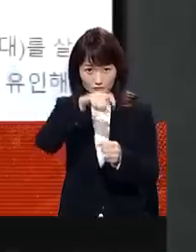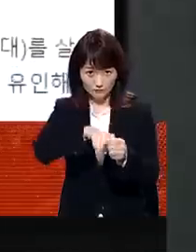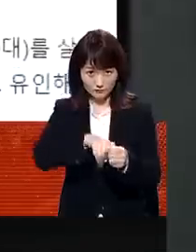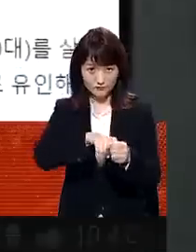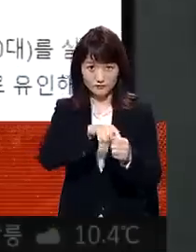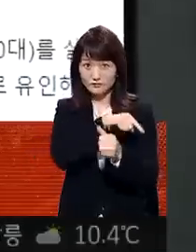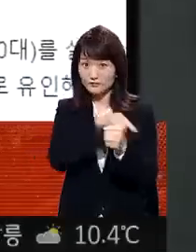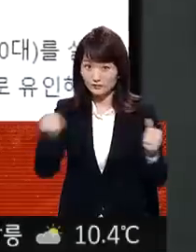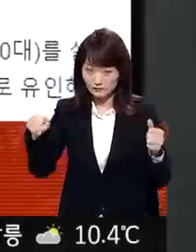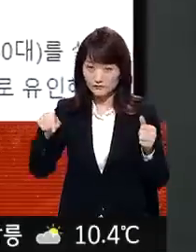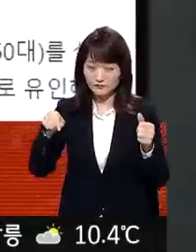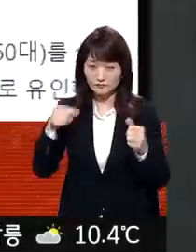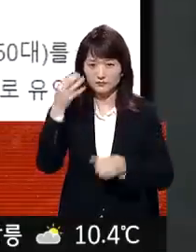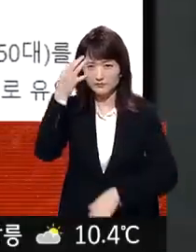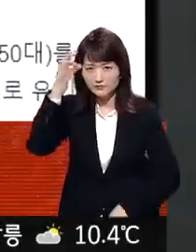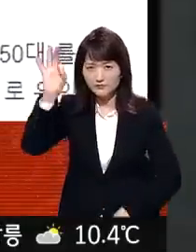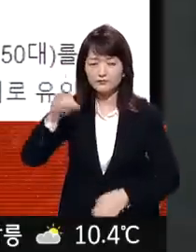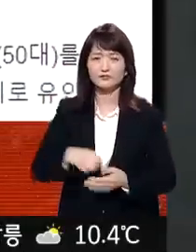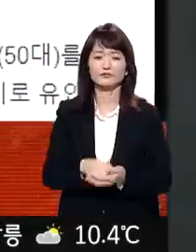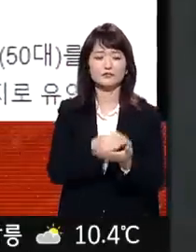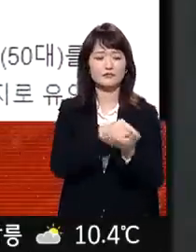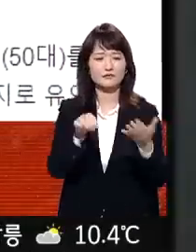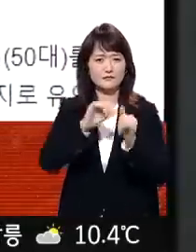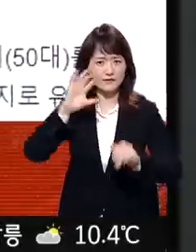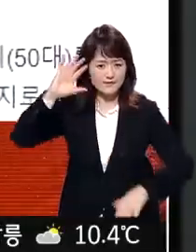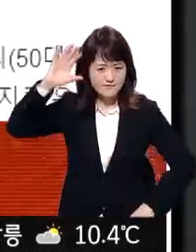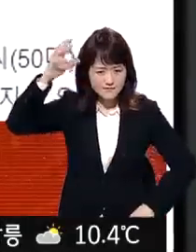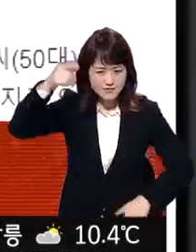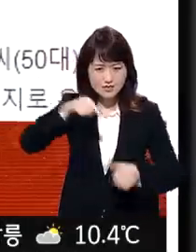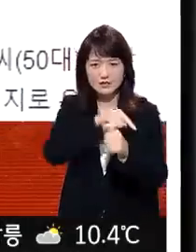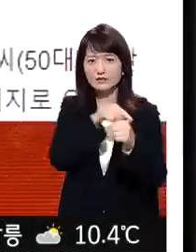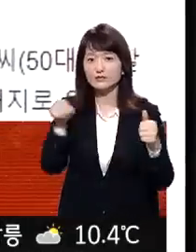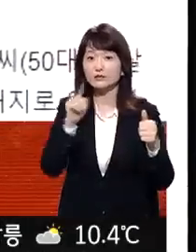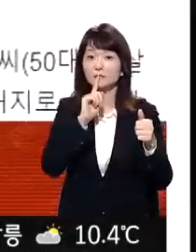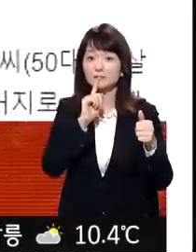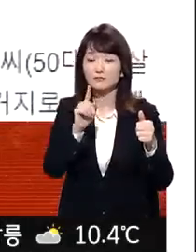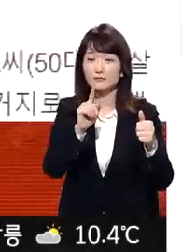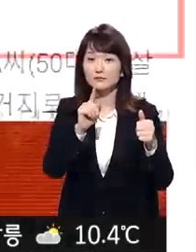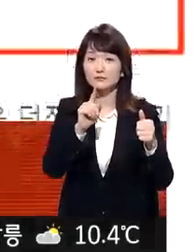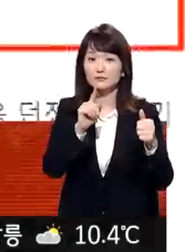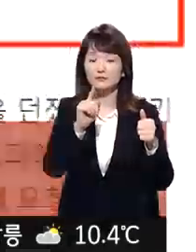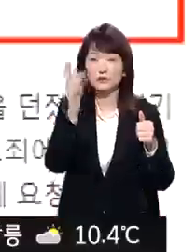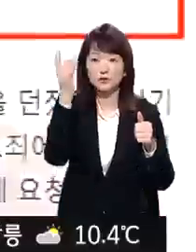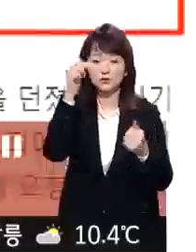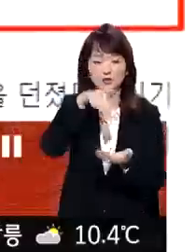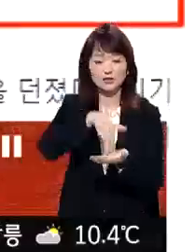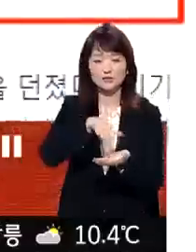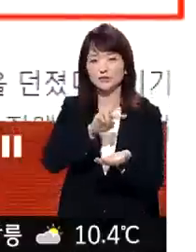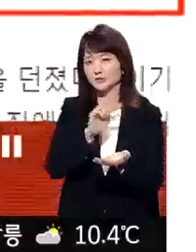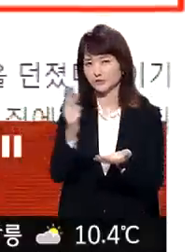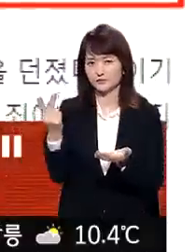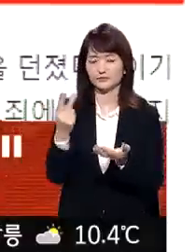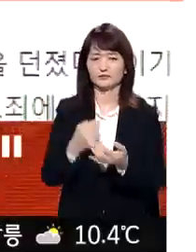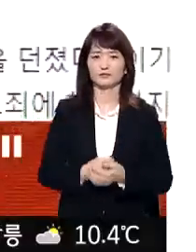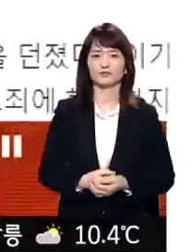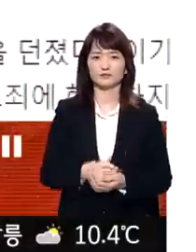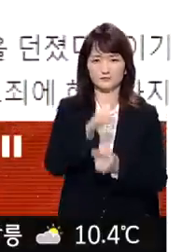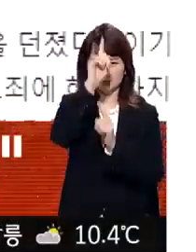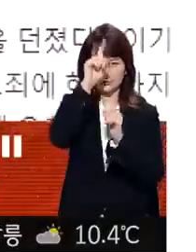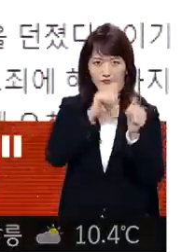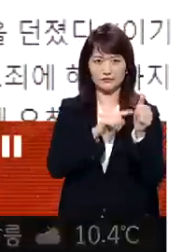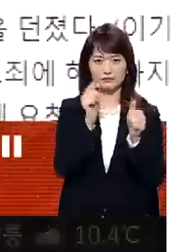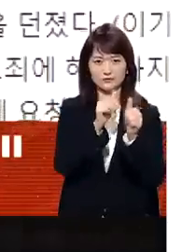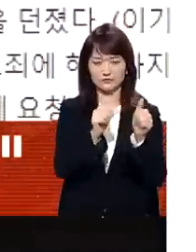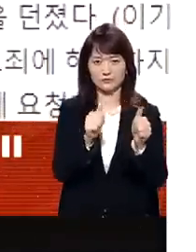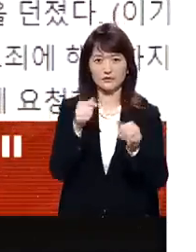인정을 했습니다. 지금까지는 피해자를 우발적으로 살해했다고 주장을 해왔는데요. 이런 기존 입장을 번복한 겁니다. 이기영의 변호인은